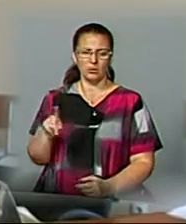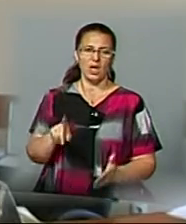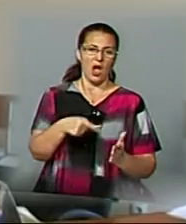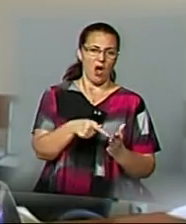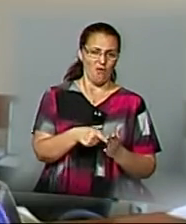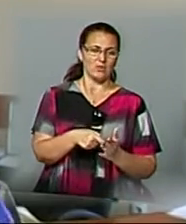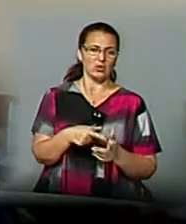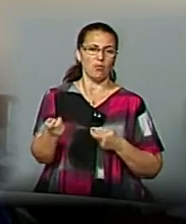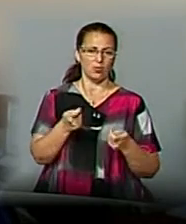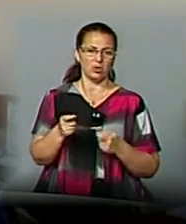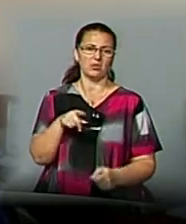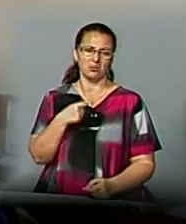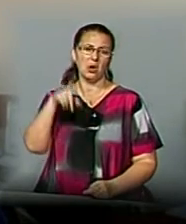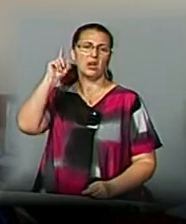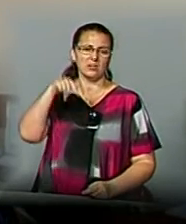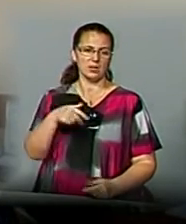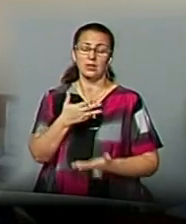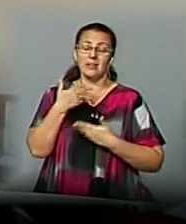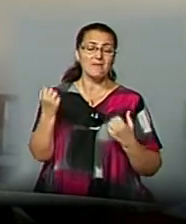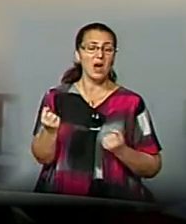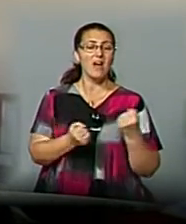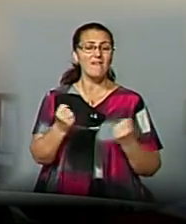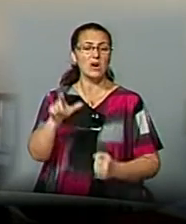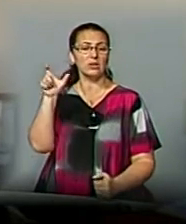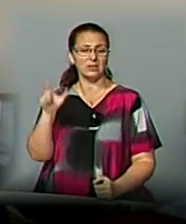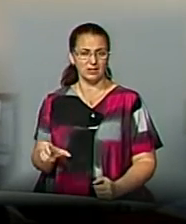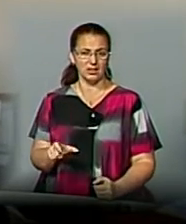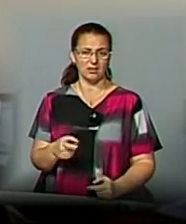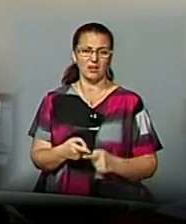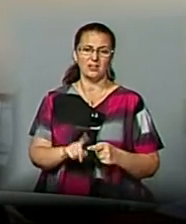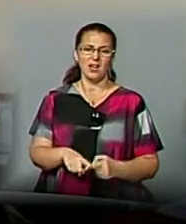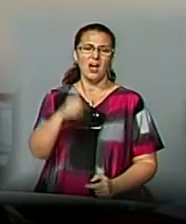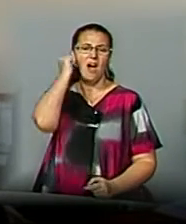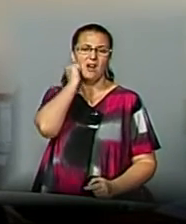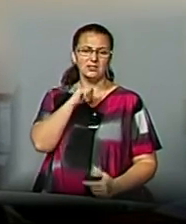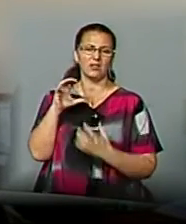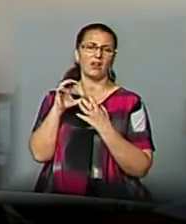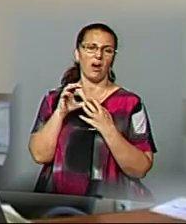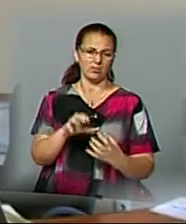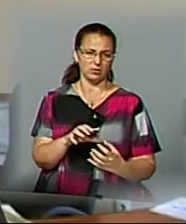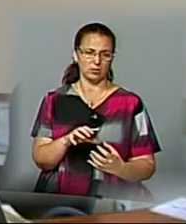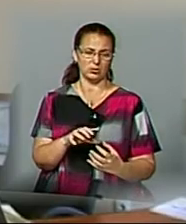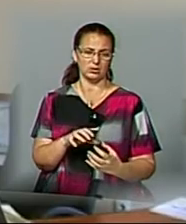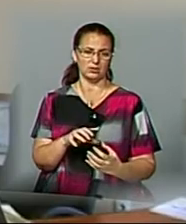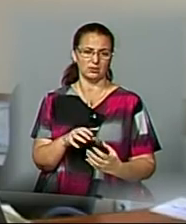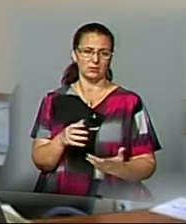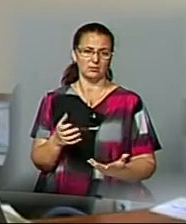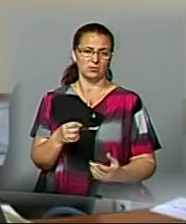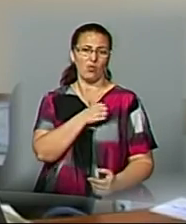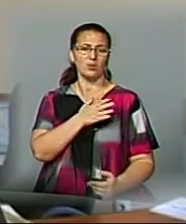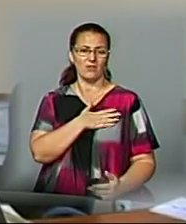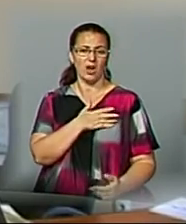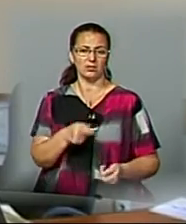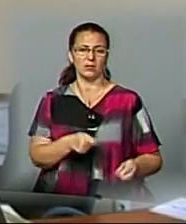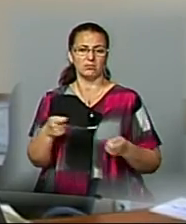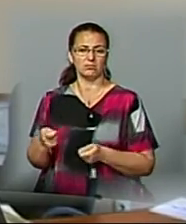кажуть. Немає водіїв, критичний брак їх є. Це старий зношений рухомий склад, зокрема це є приватного перевізника. І